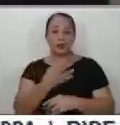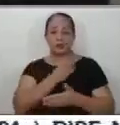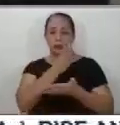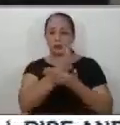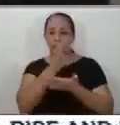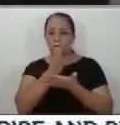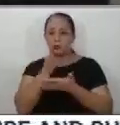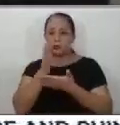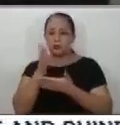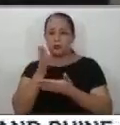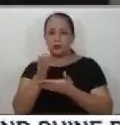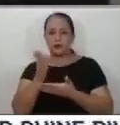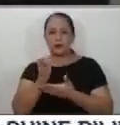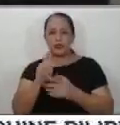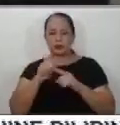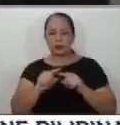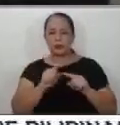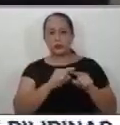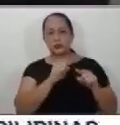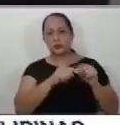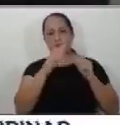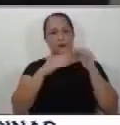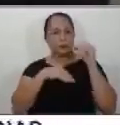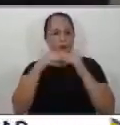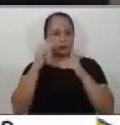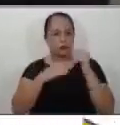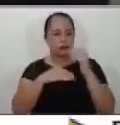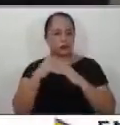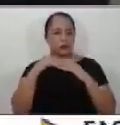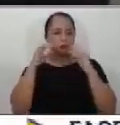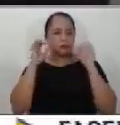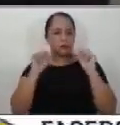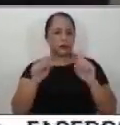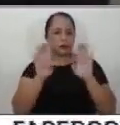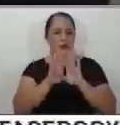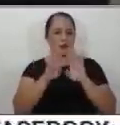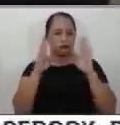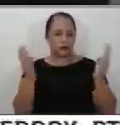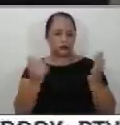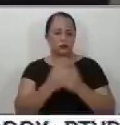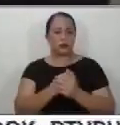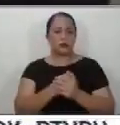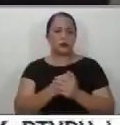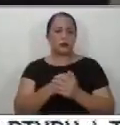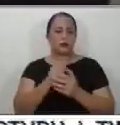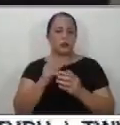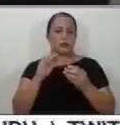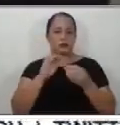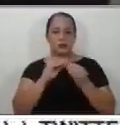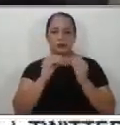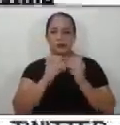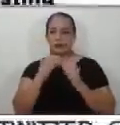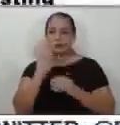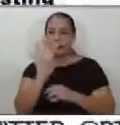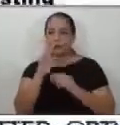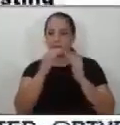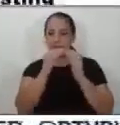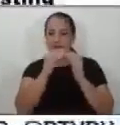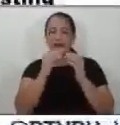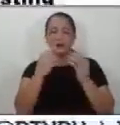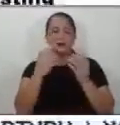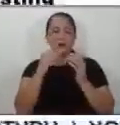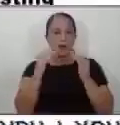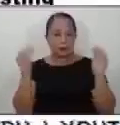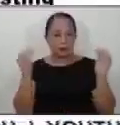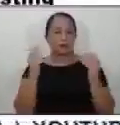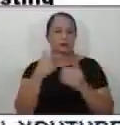Patuloy po ang pagdating ng mga bakuna sa Pilipinas sa mga susunod na linggo. Tinukoy po ni World Health Organization